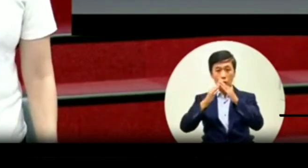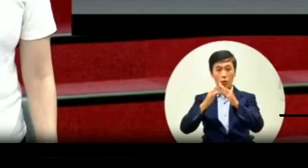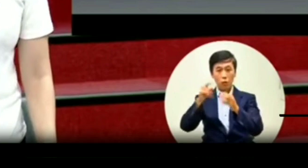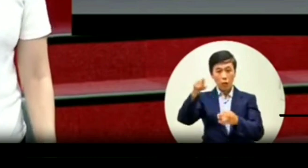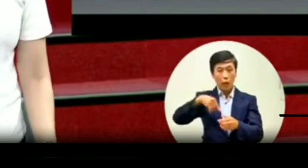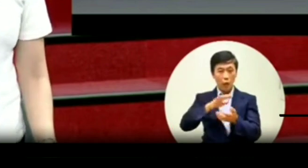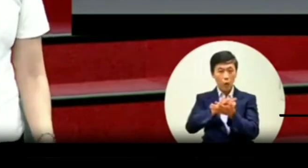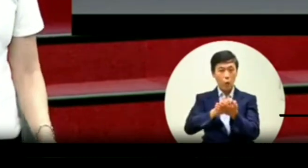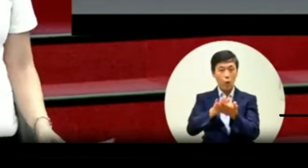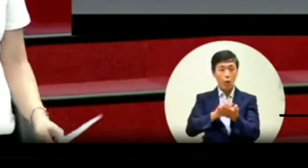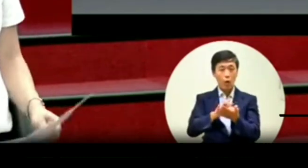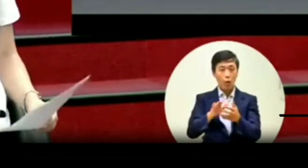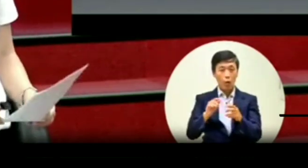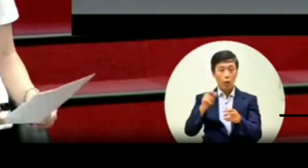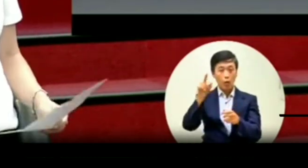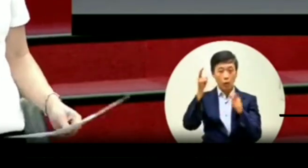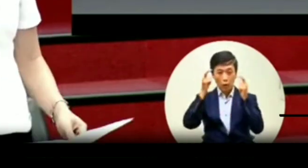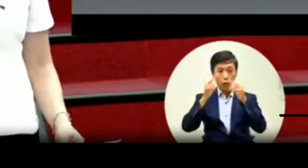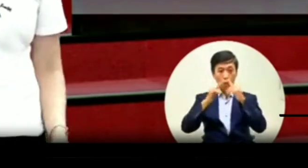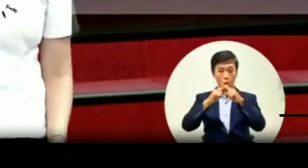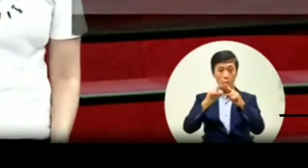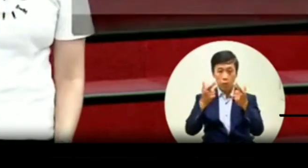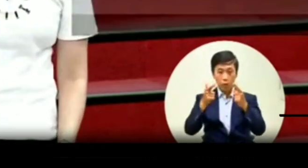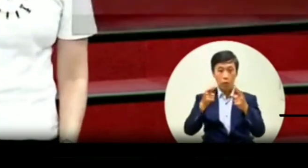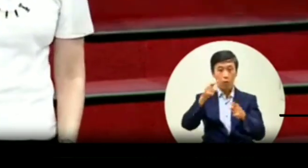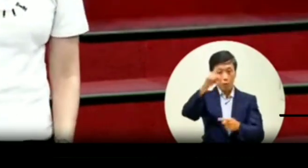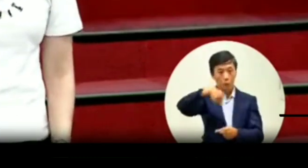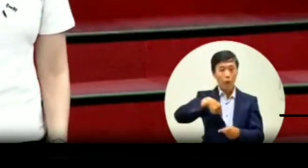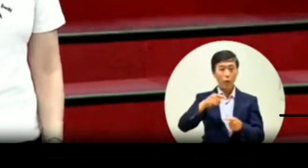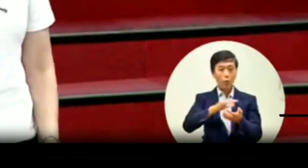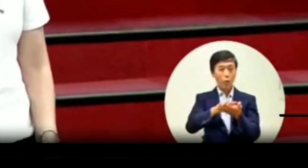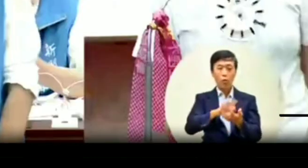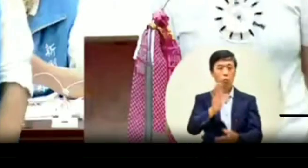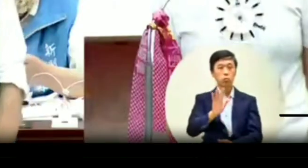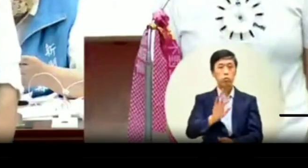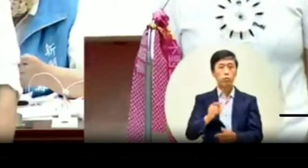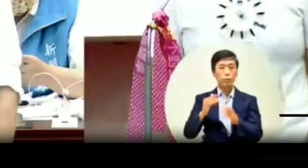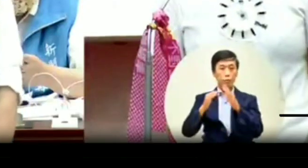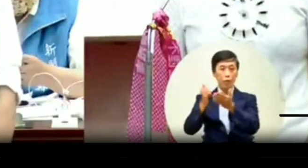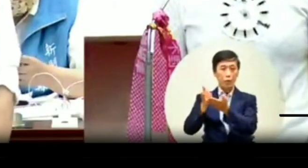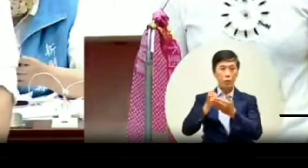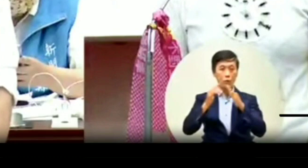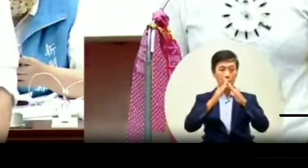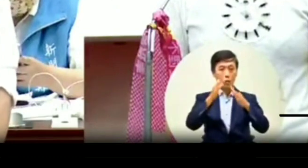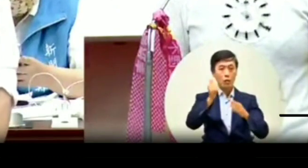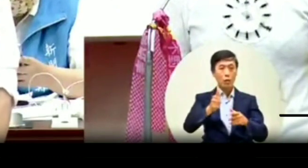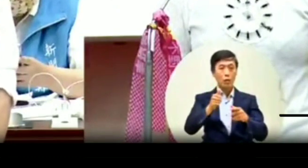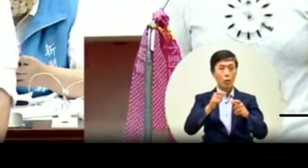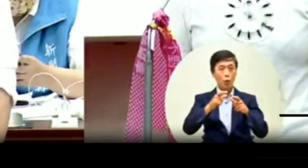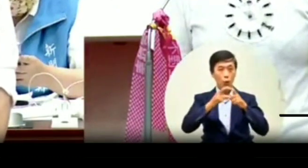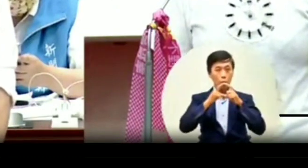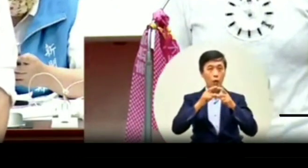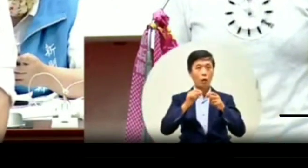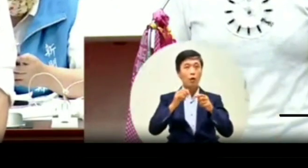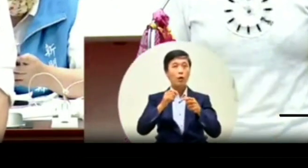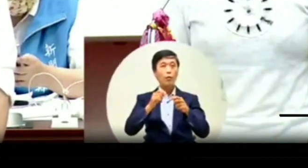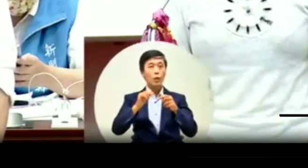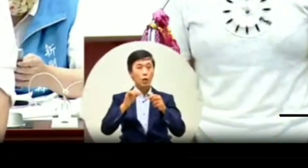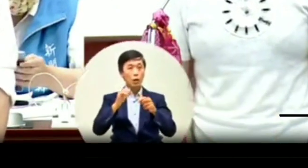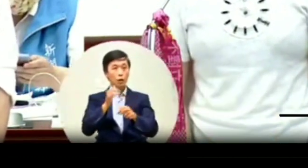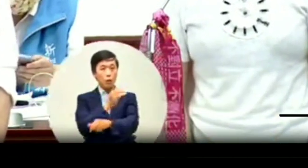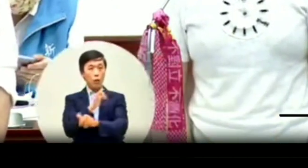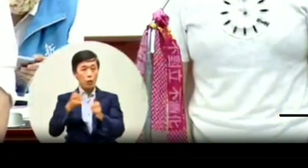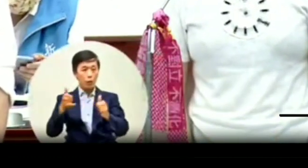尼敢好？来，我请市长回应一下。 请市长答复。 谢谢我们丽娜议员问到了一个非常重要的问